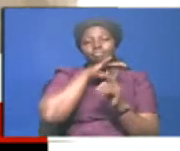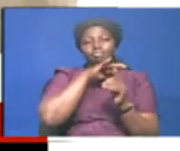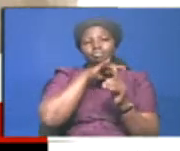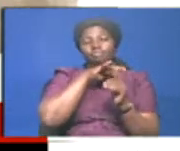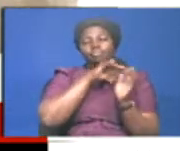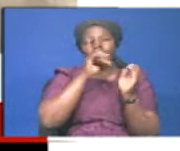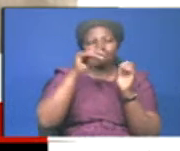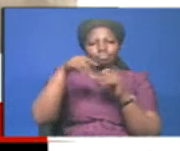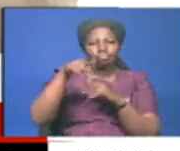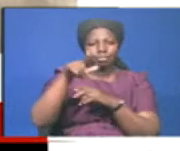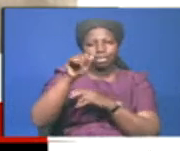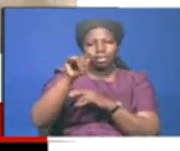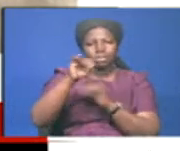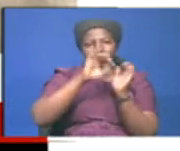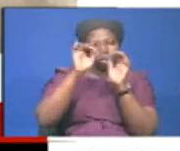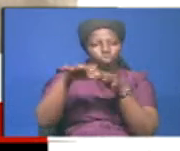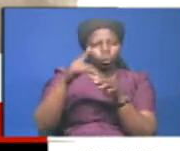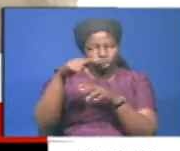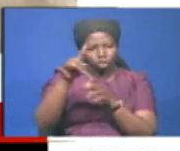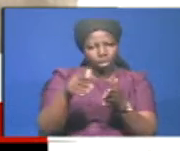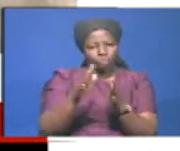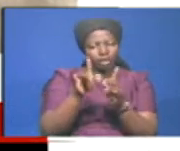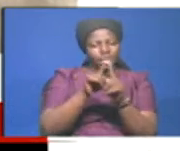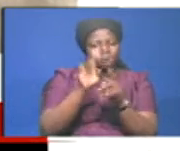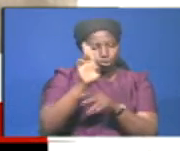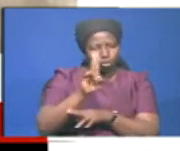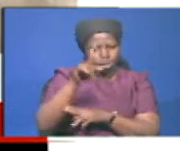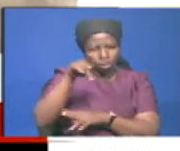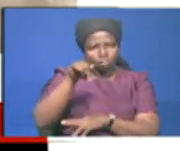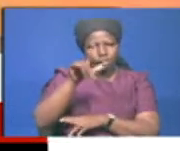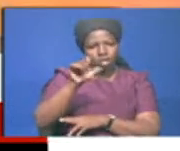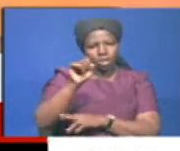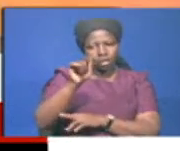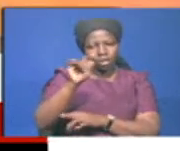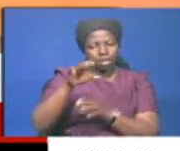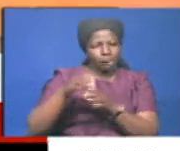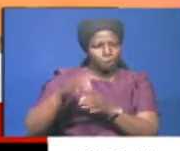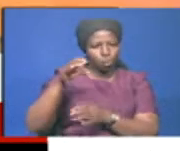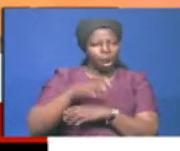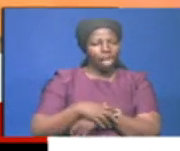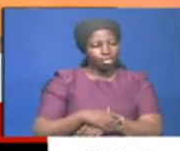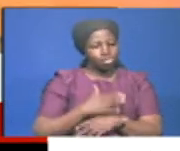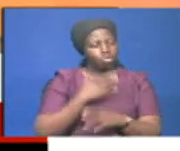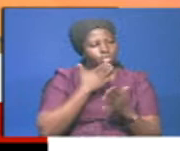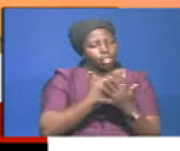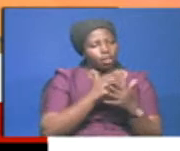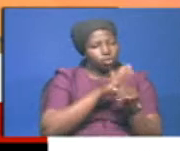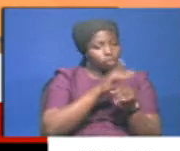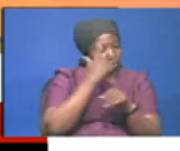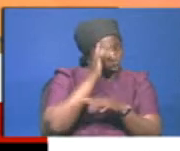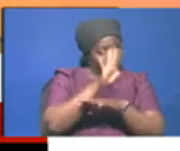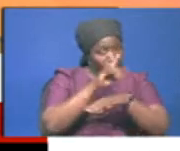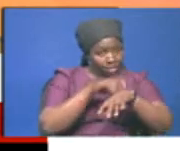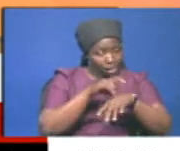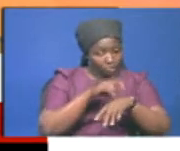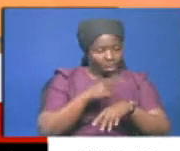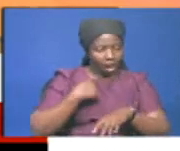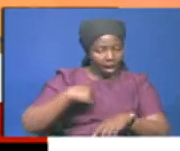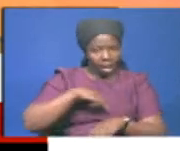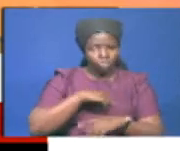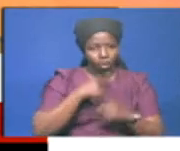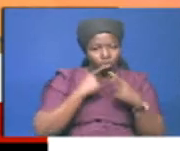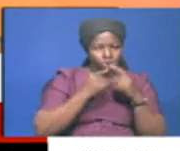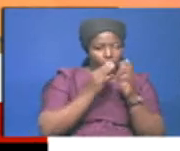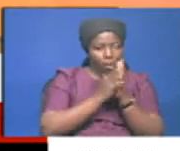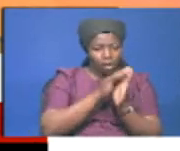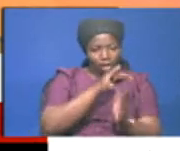na tutumie vigingi za plastik. Mm-hmm. Ndio. Naam, shukran sana kwa muda wako mtazamaji. Tumekuwa tukizungumza naye Joel